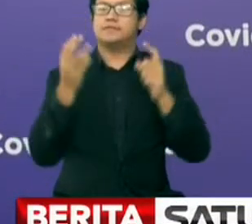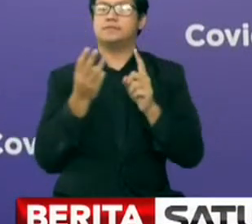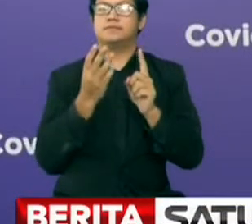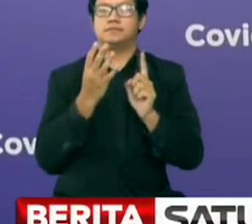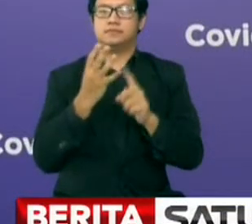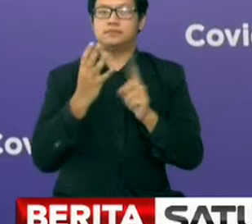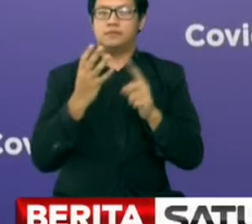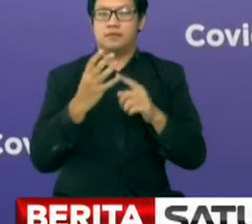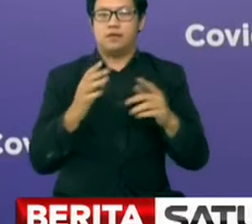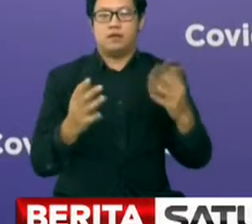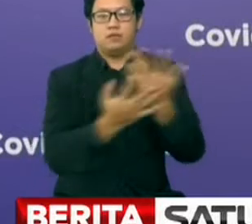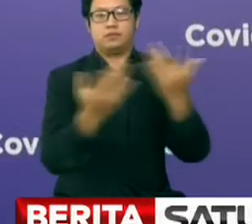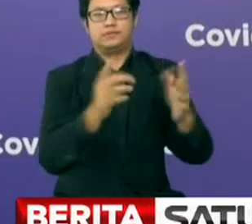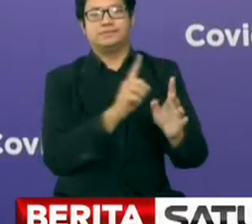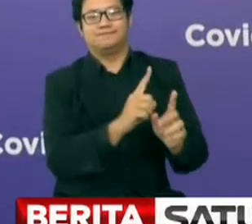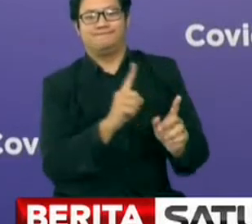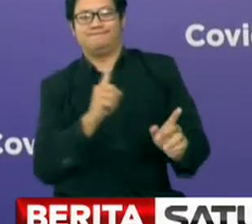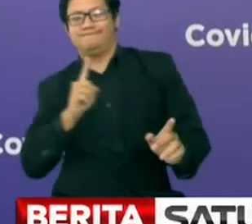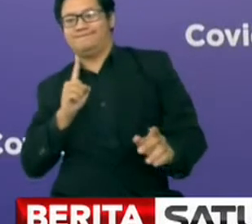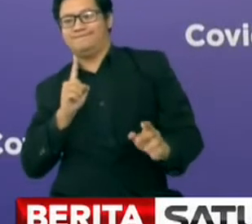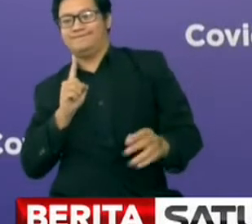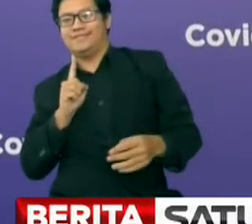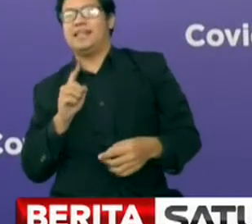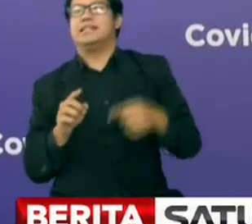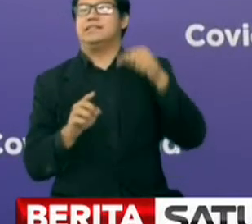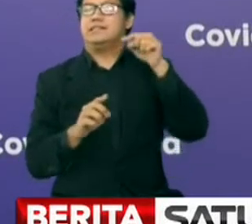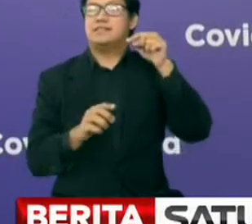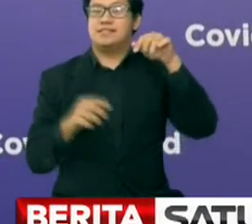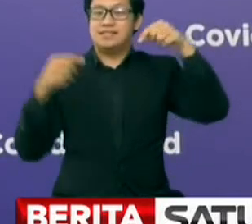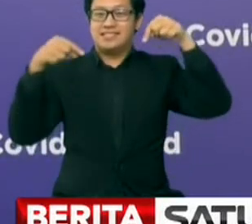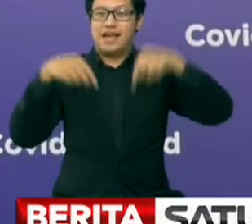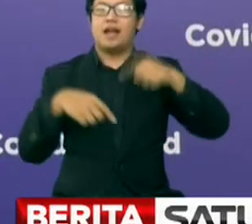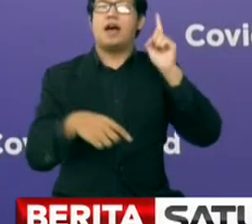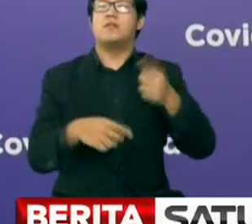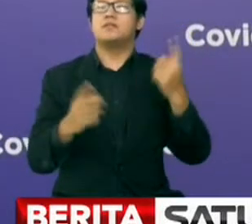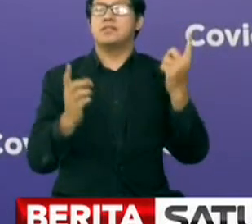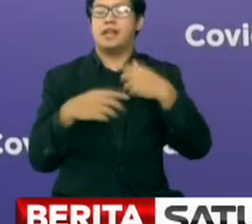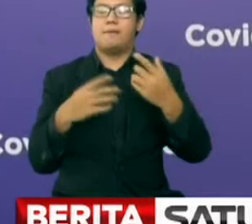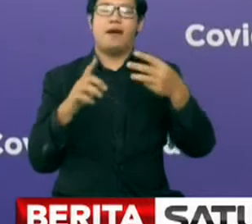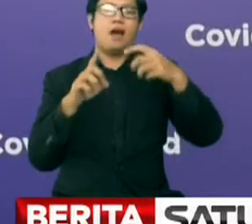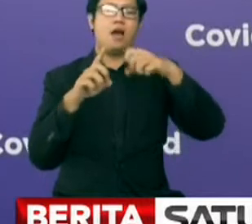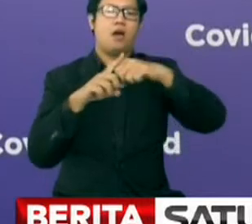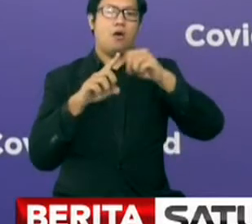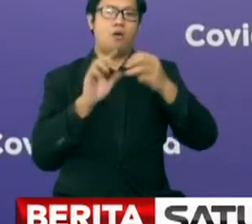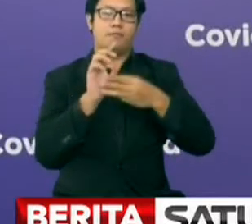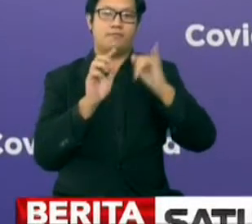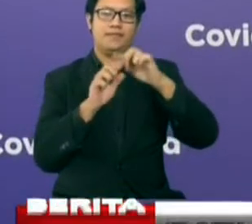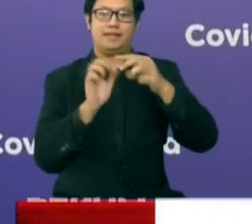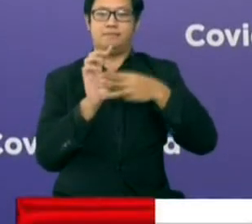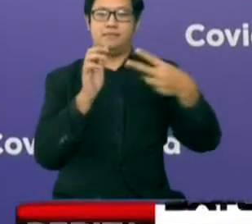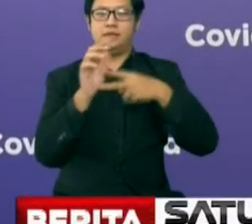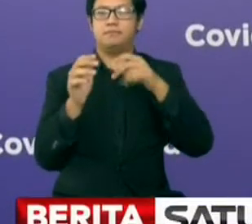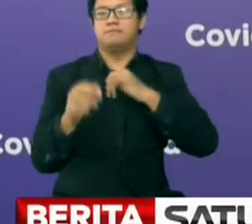menghindari kerumunan sekarang harus menjadi komitmen bersama Ayo kita tidak lagi